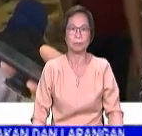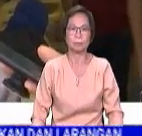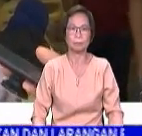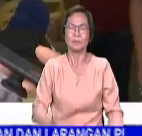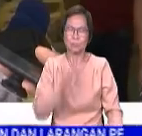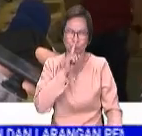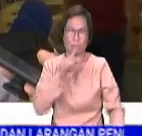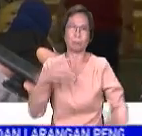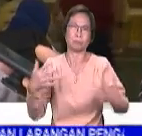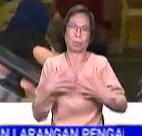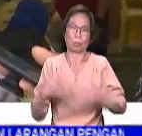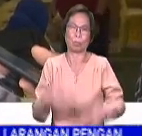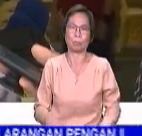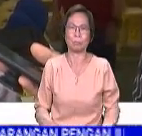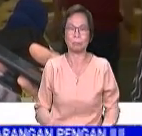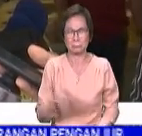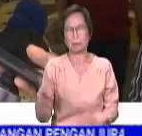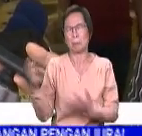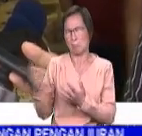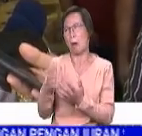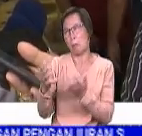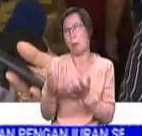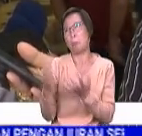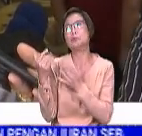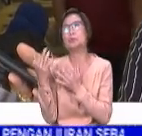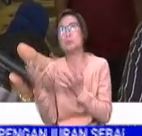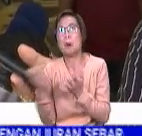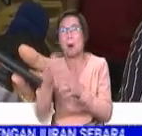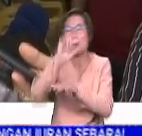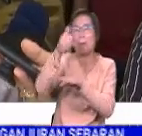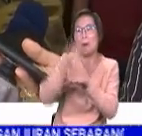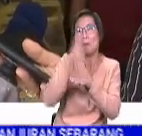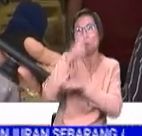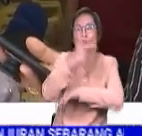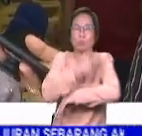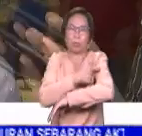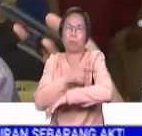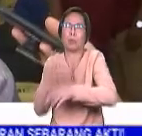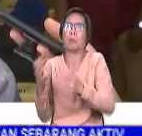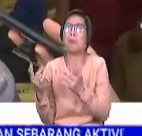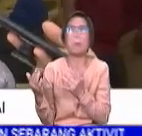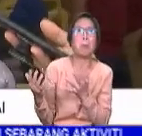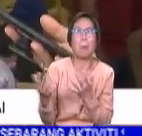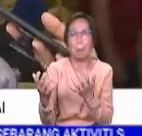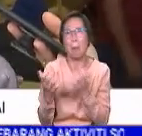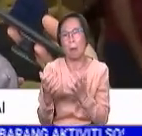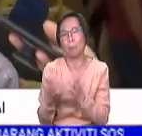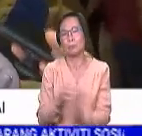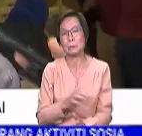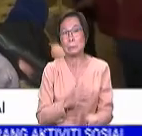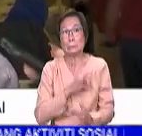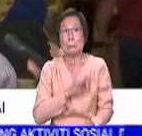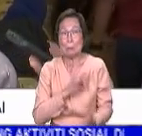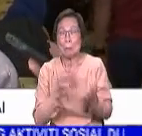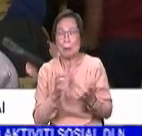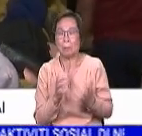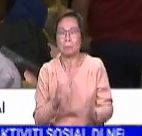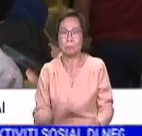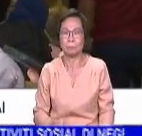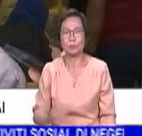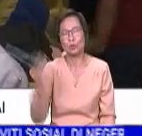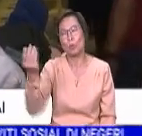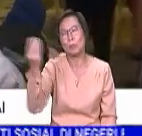takutlah dan dia memang menunggu launtop yang apa nih Pokemon untuk dapat Baekhyun nih hate ada juga the